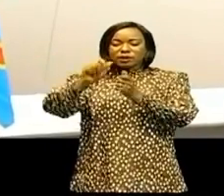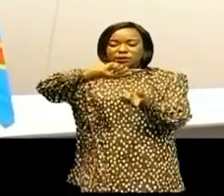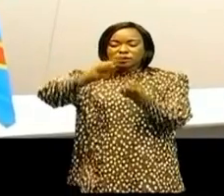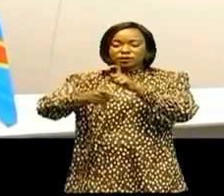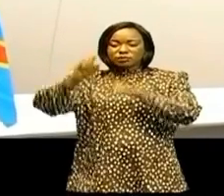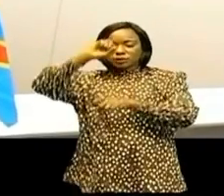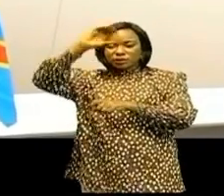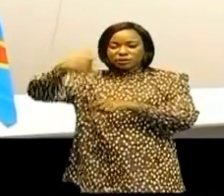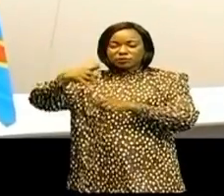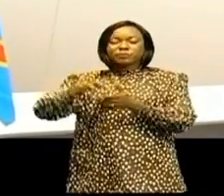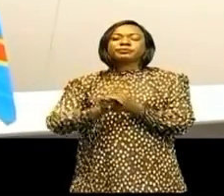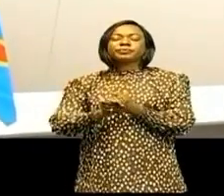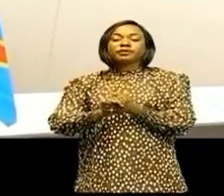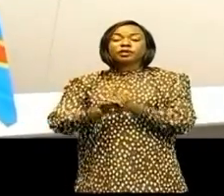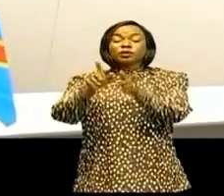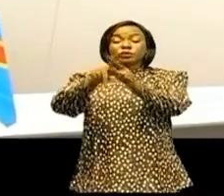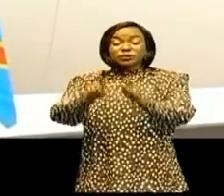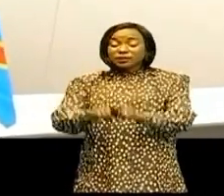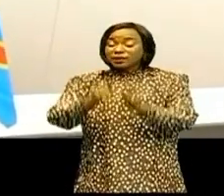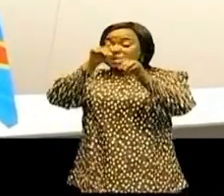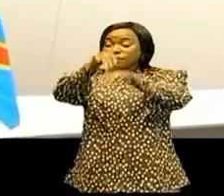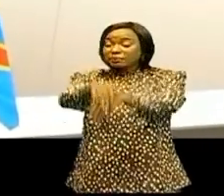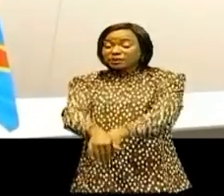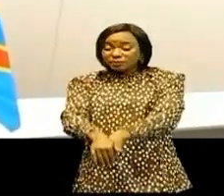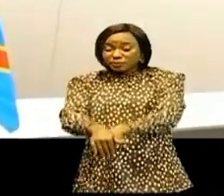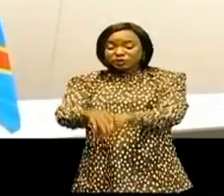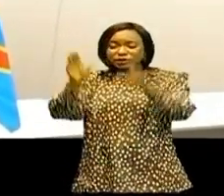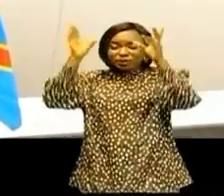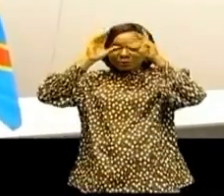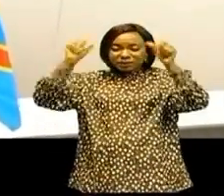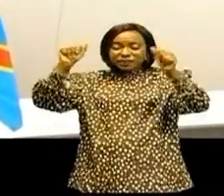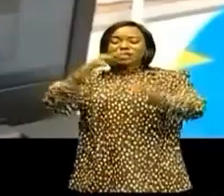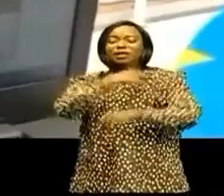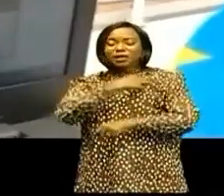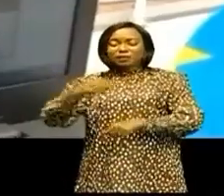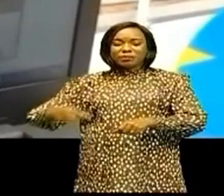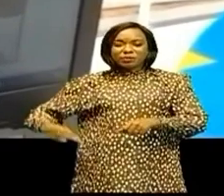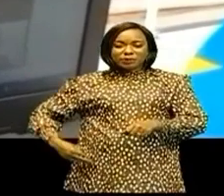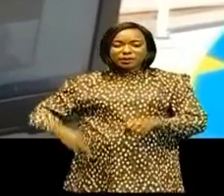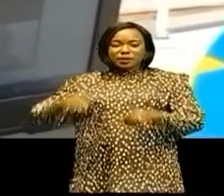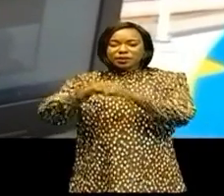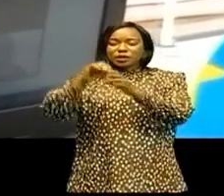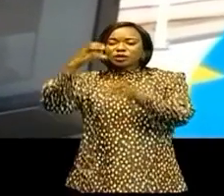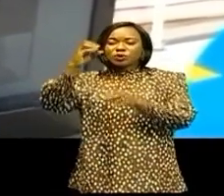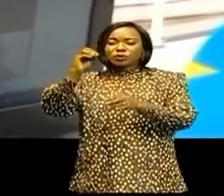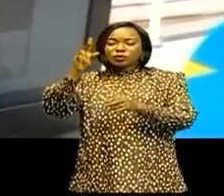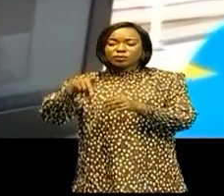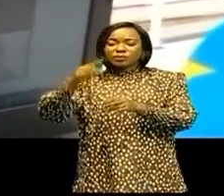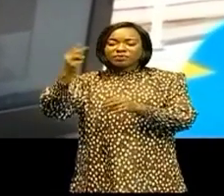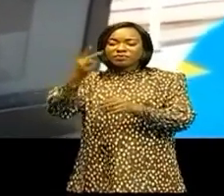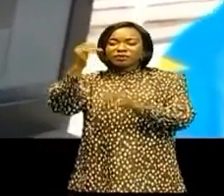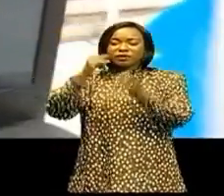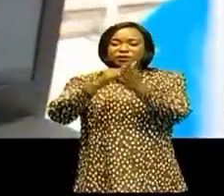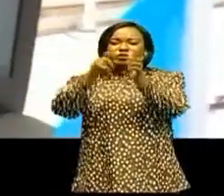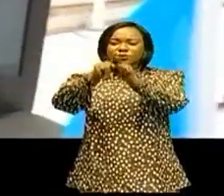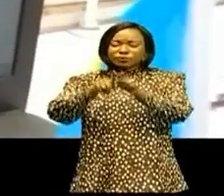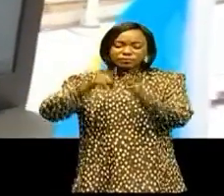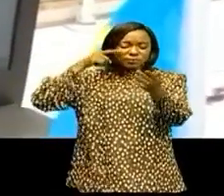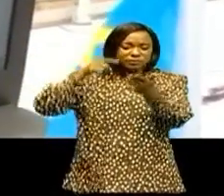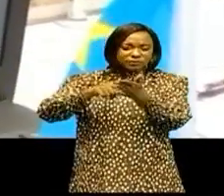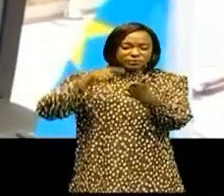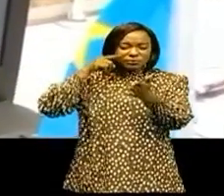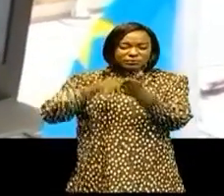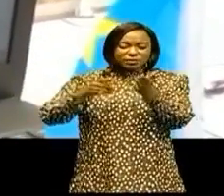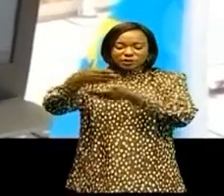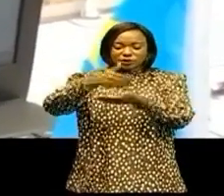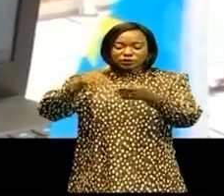climatiques. La participation active du président de la République à la COP26 a ainsi marqué le retour de